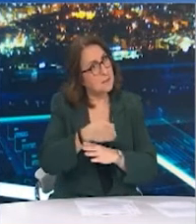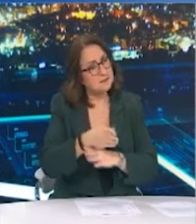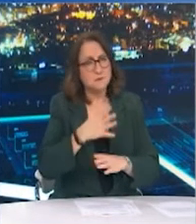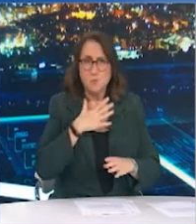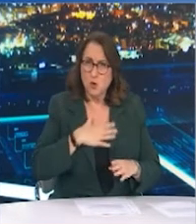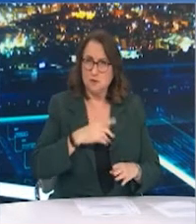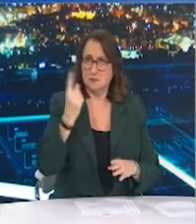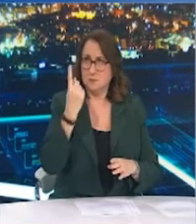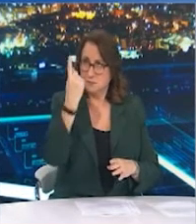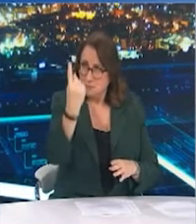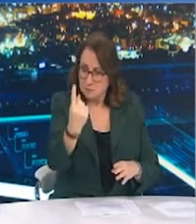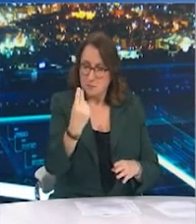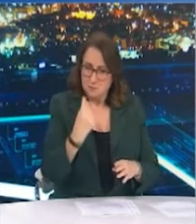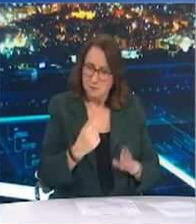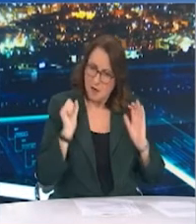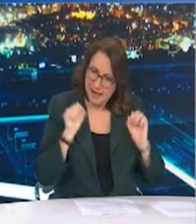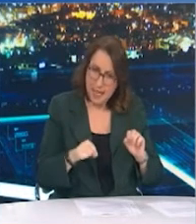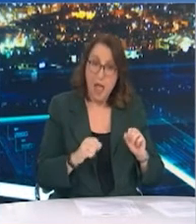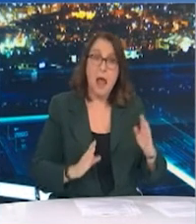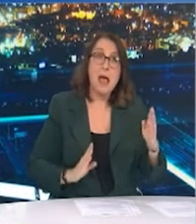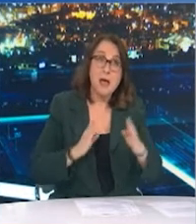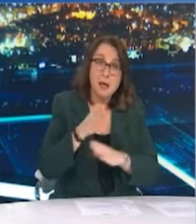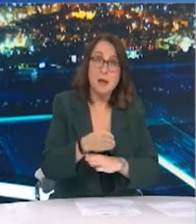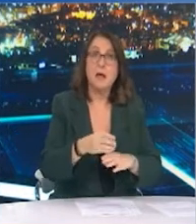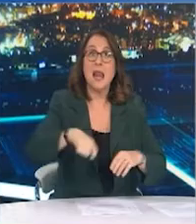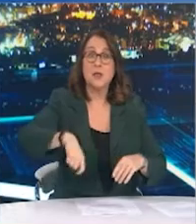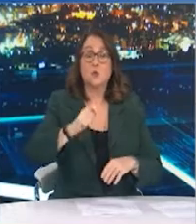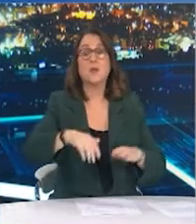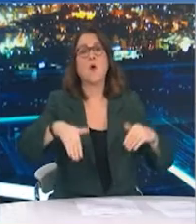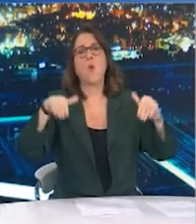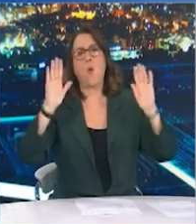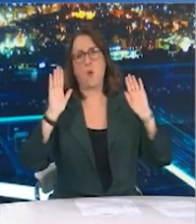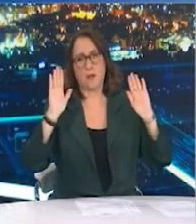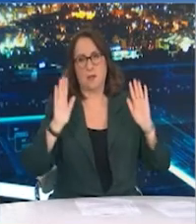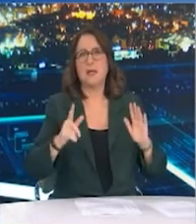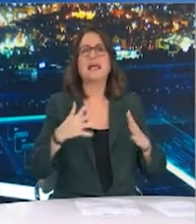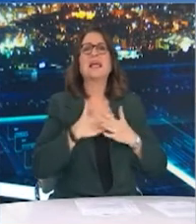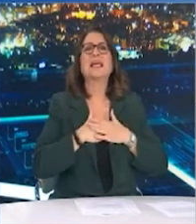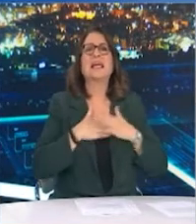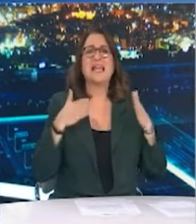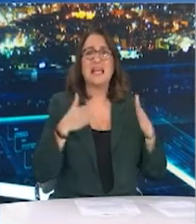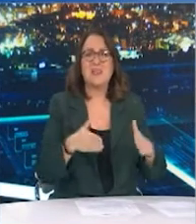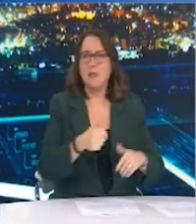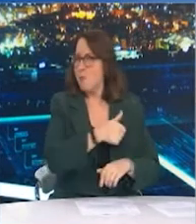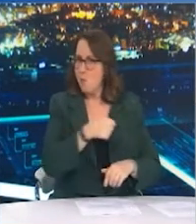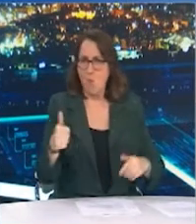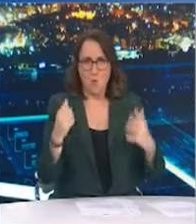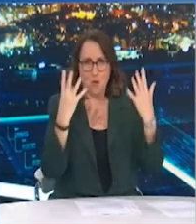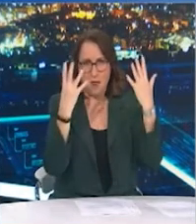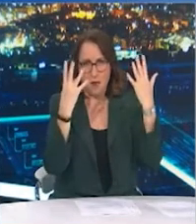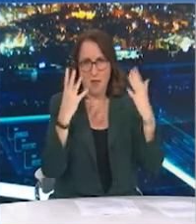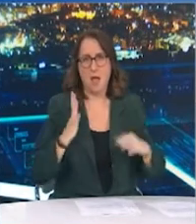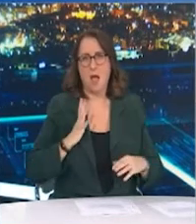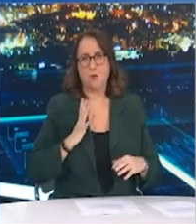μετακίνησης. Ενώ ως προς τις κηδείες υπενθυμίζεται ότι επιτρέπει τη συμμετοχή πρώτου βαθμού συγγενών και έως 9 άτομα. Σχετικά